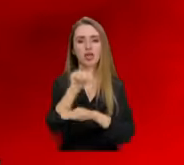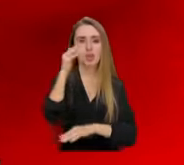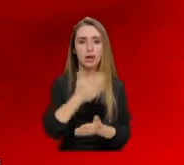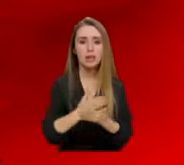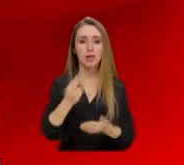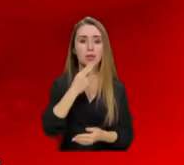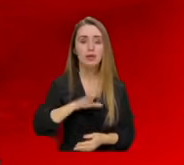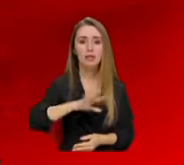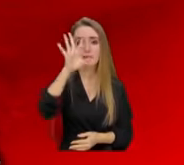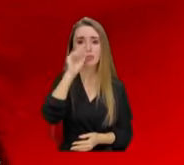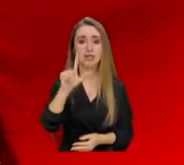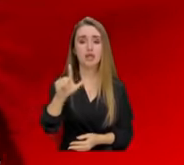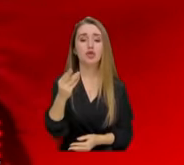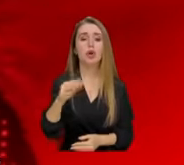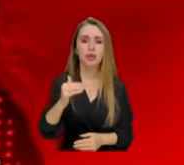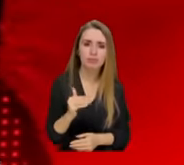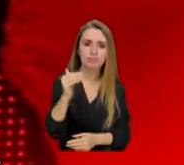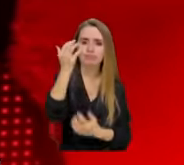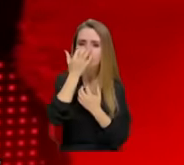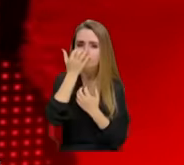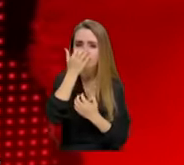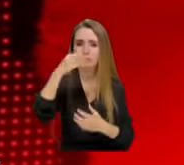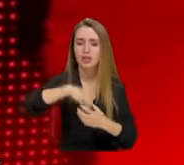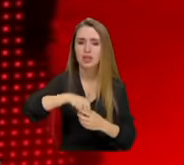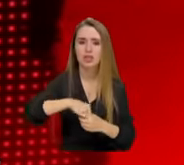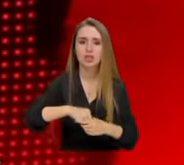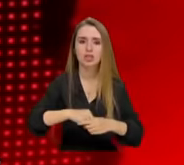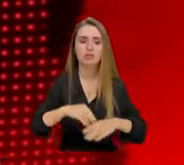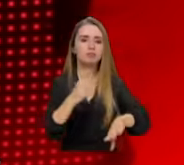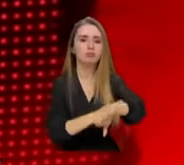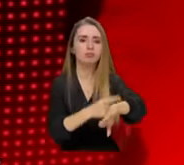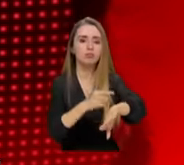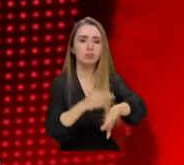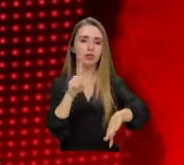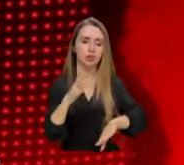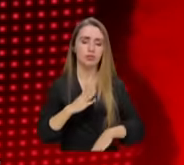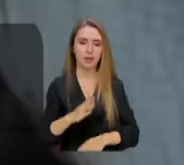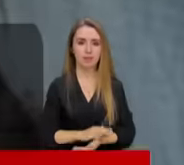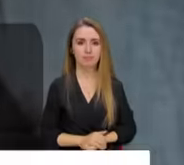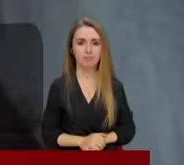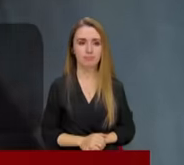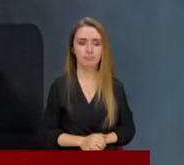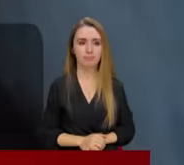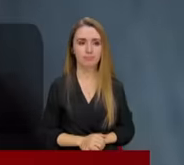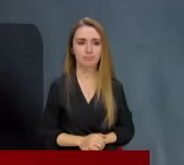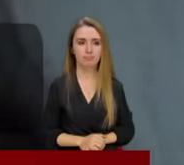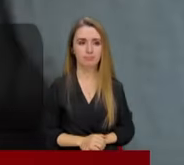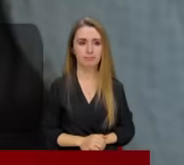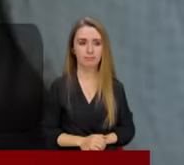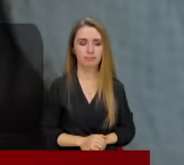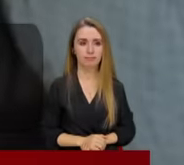Kızını kimseye ihtiyaç duymadan büyütmek için biyonik kola ihtiyacı var. Halime, tut elimi